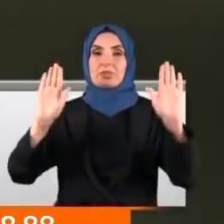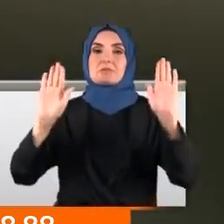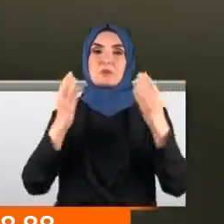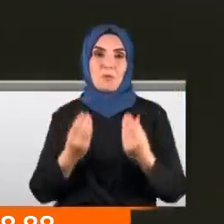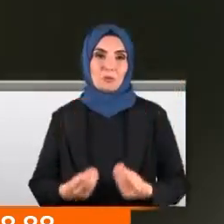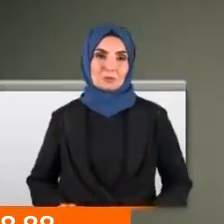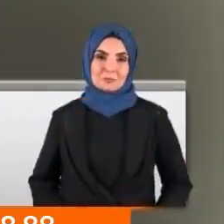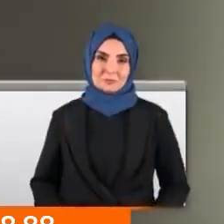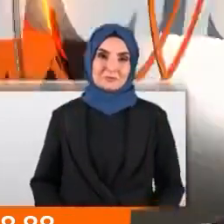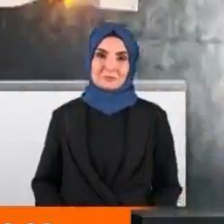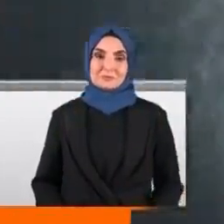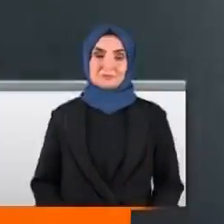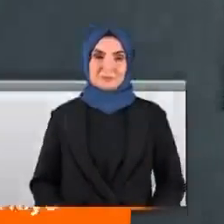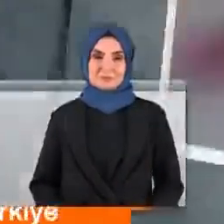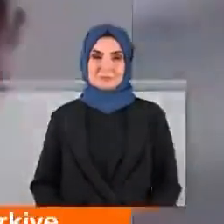back.